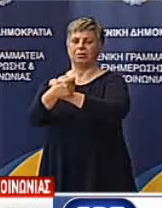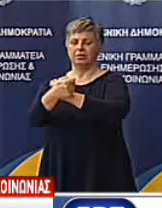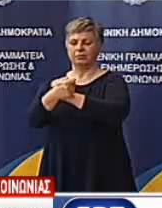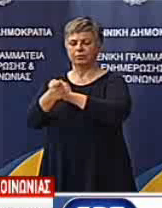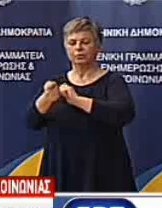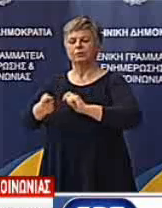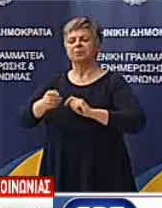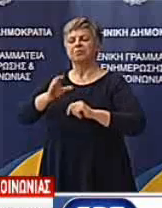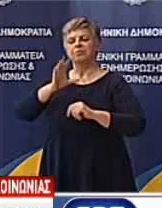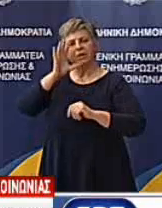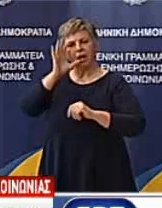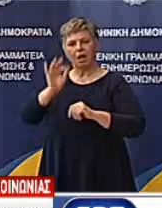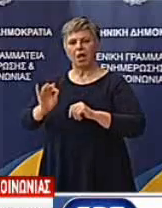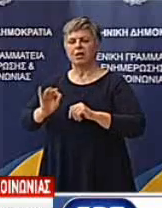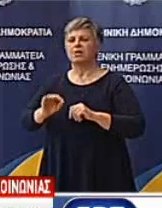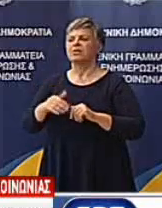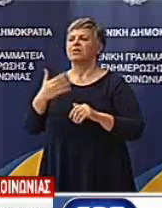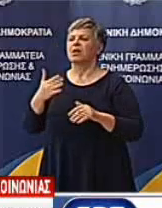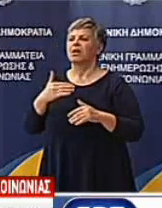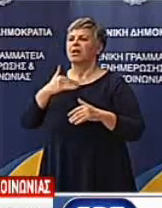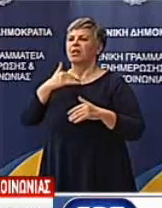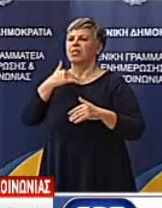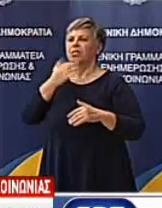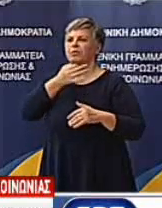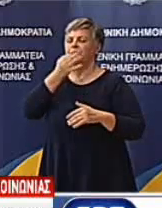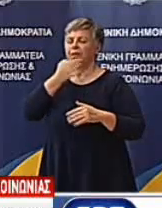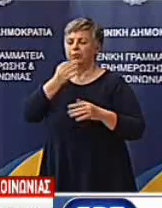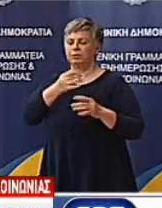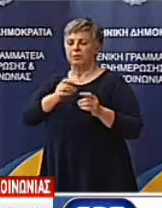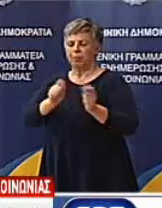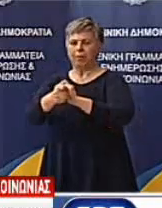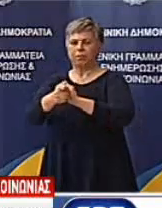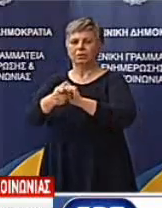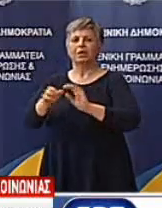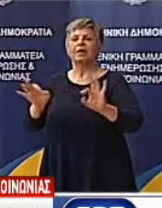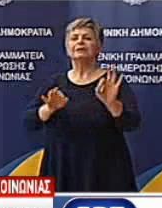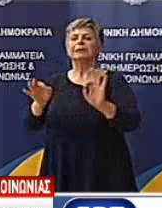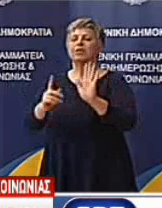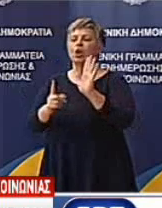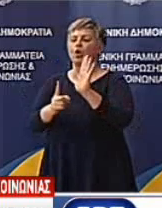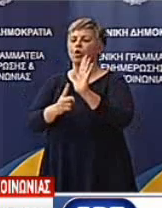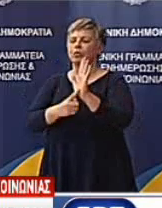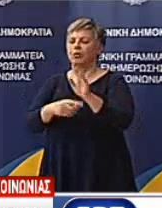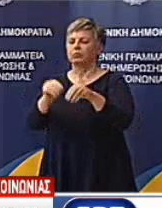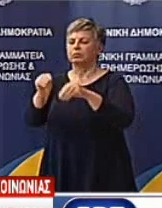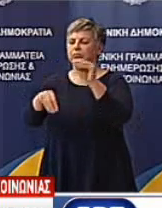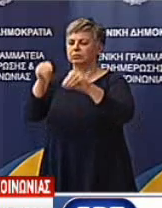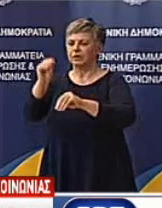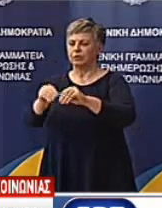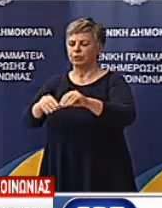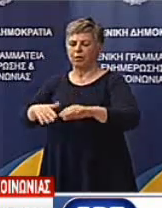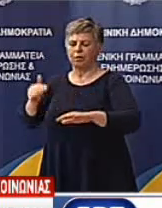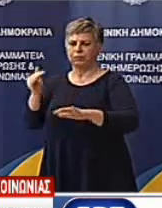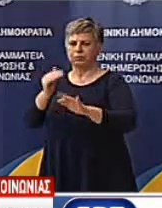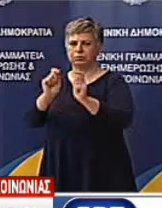αυτή μία διάρκεια χρόνου, καμία μεταρρύθμιση δεν γίνεται με ένα νομοσχέδιο ή σε ένα μήνα, ας πούμε, εφαρμογής. Γι'